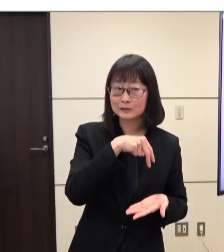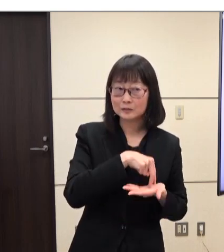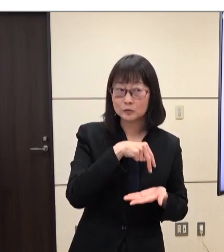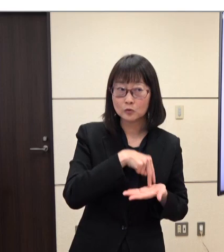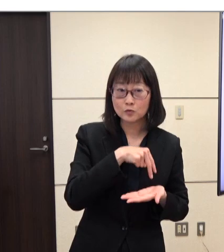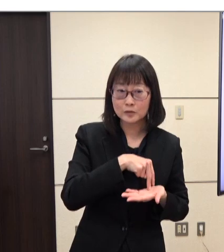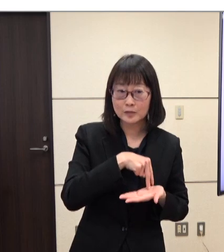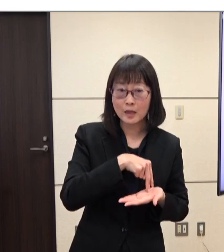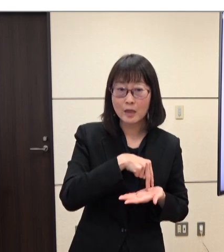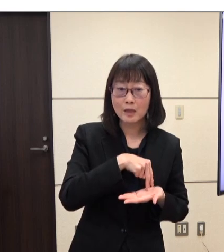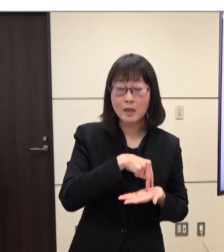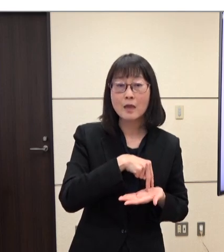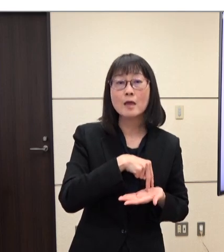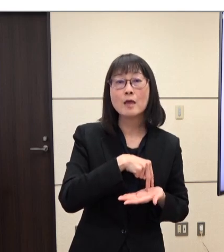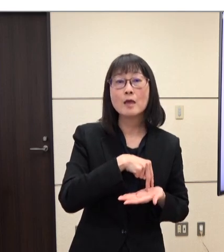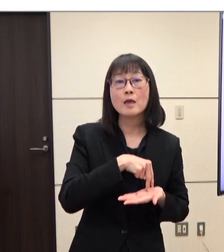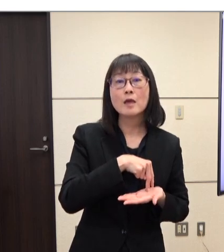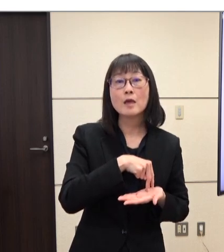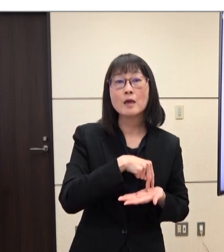なんていうか、